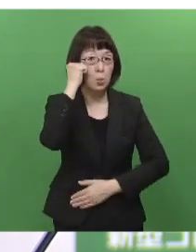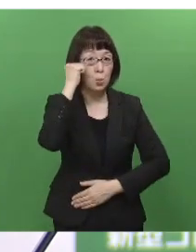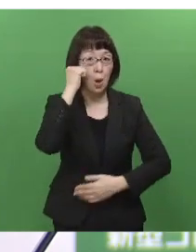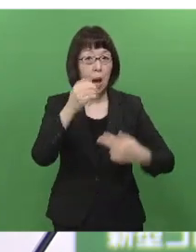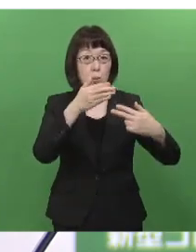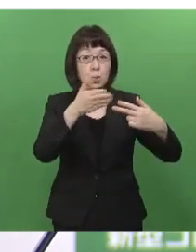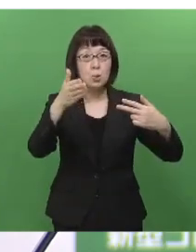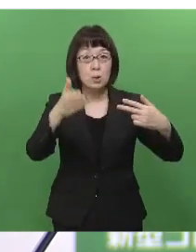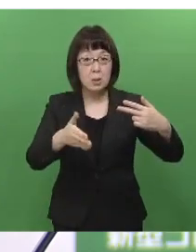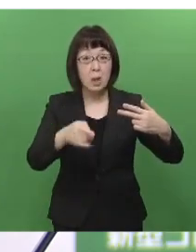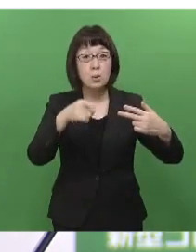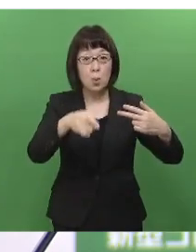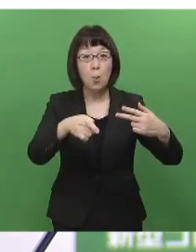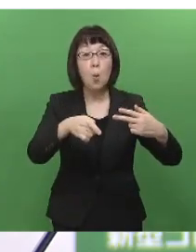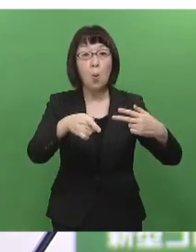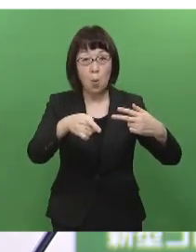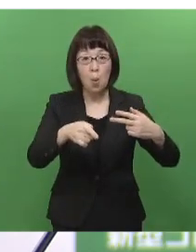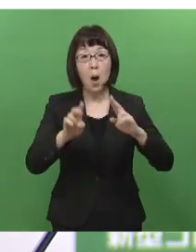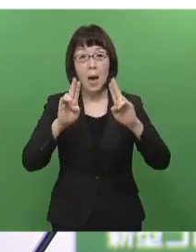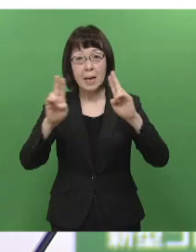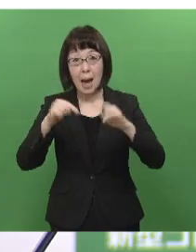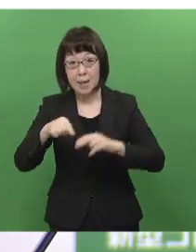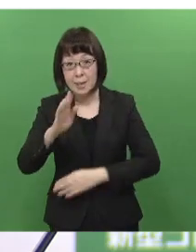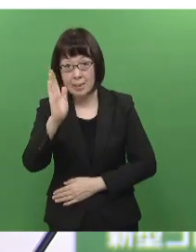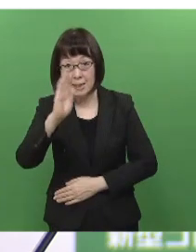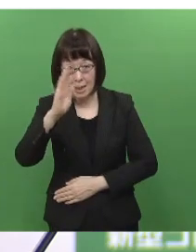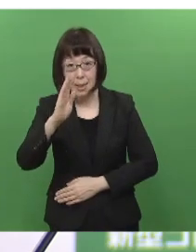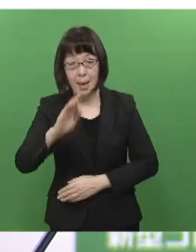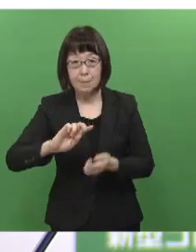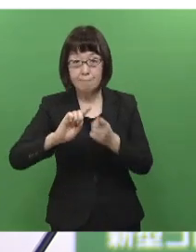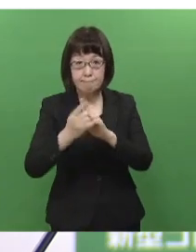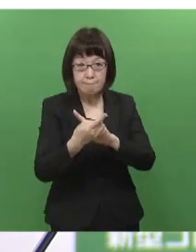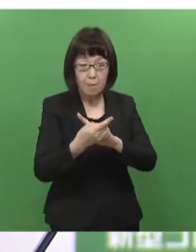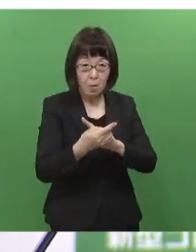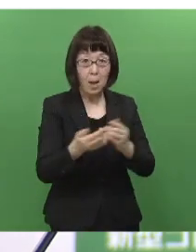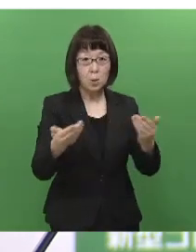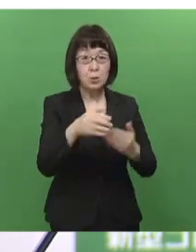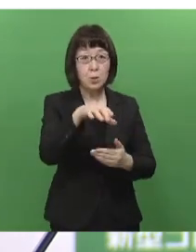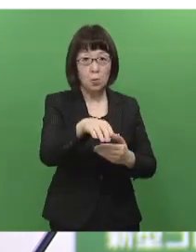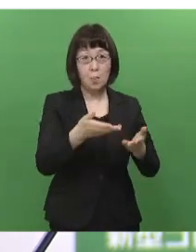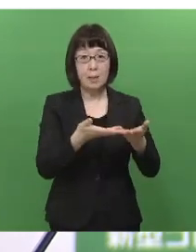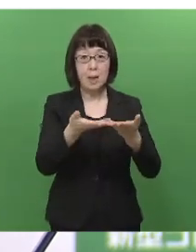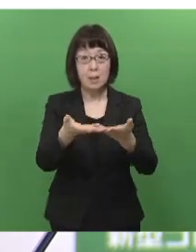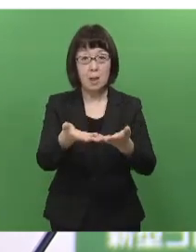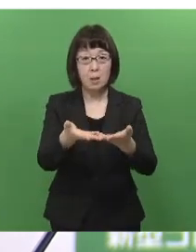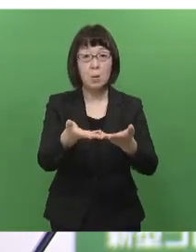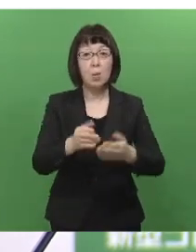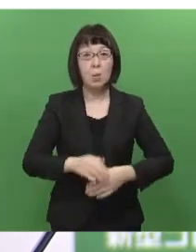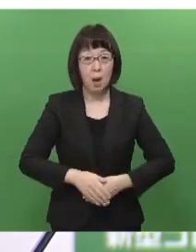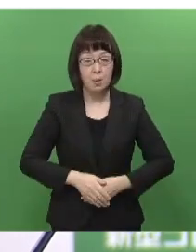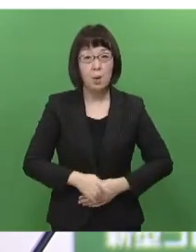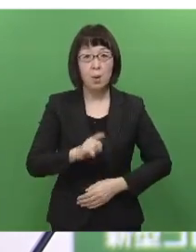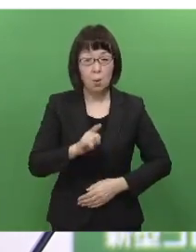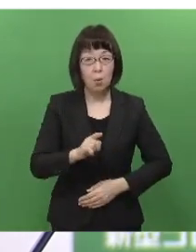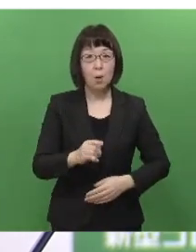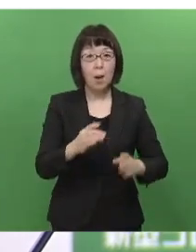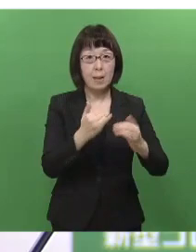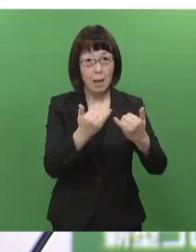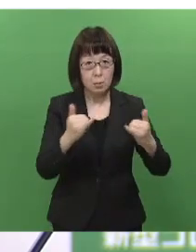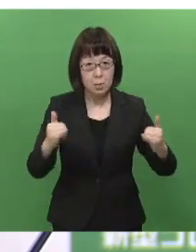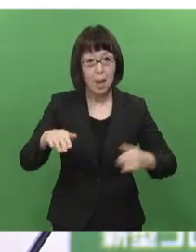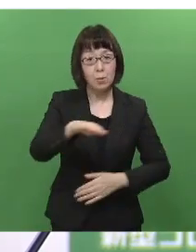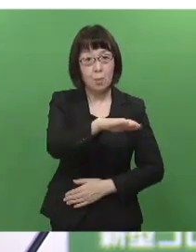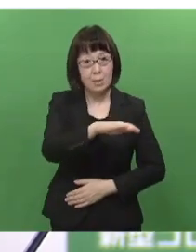ワークのオフィスとして借り上げております。これをですね多くの方々に提供をいたします